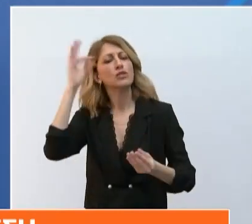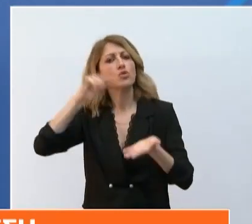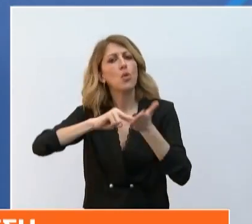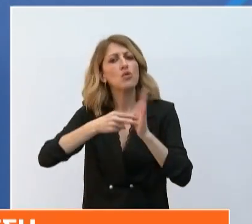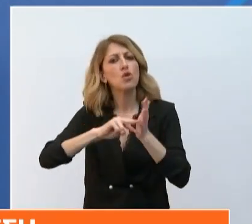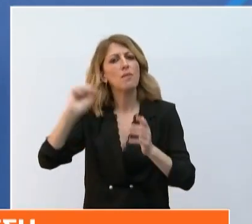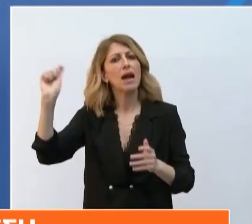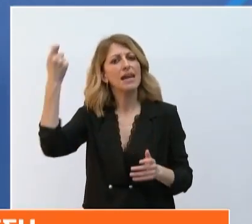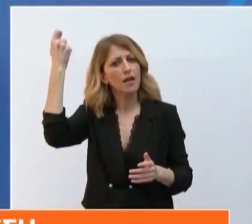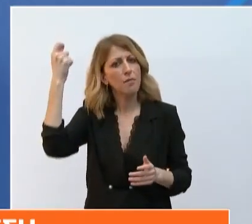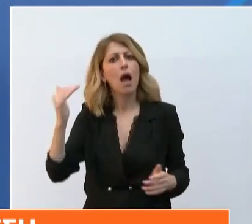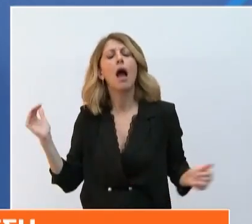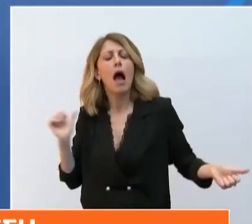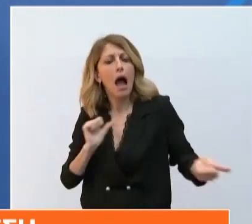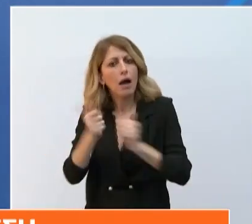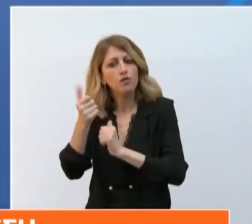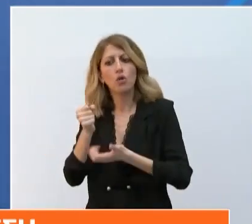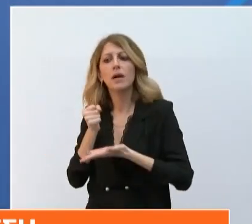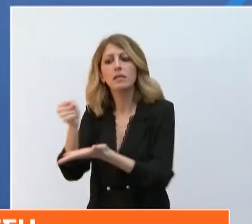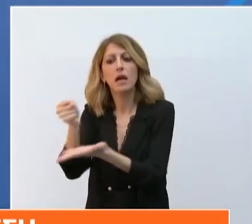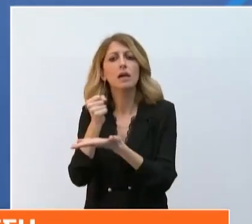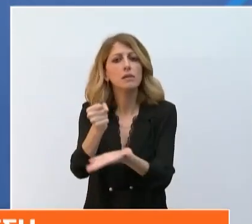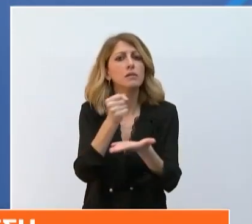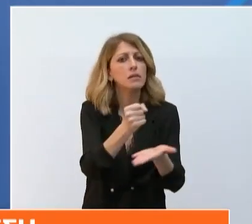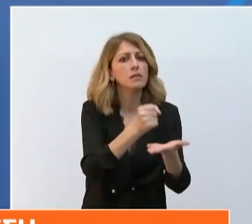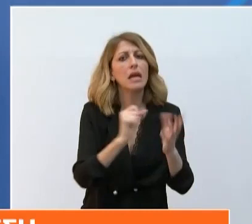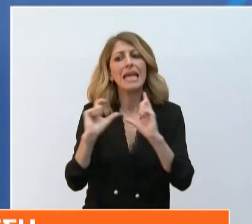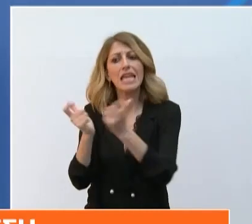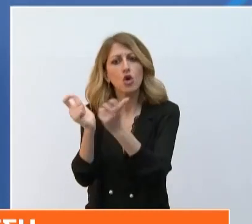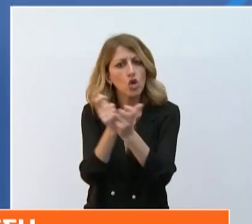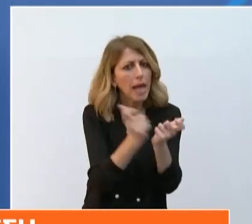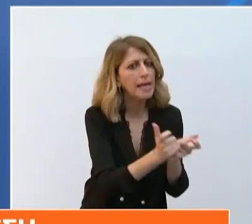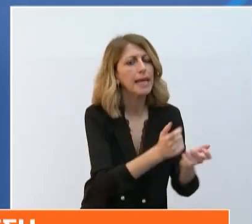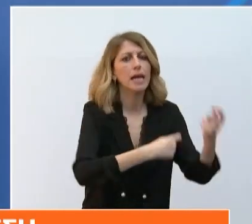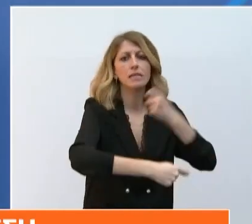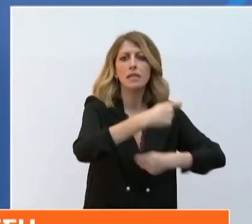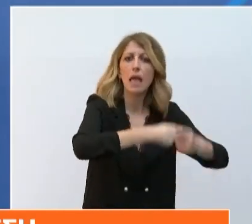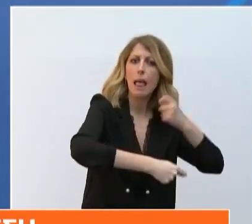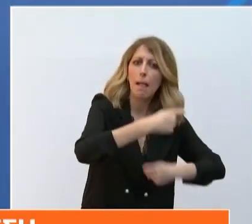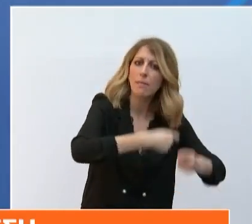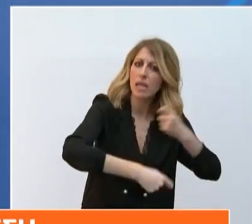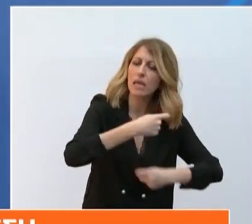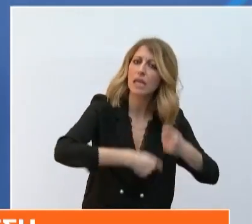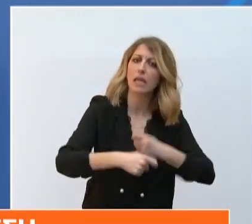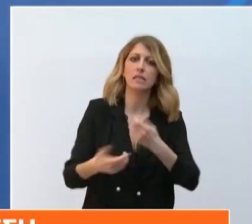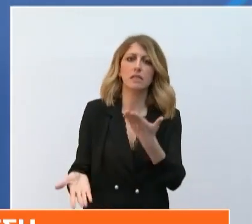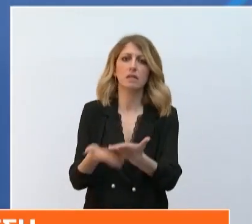οικοδομή. Στηρίζουμε πολλές ελληνικές επιχειρήσεις, κατά κανόνα μικρομεσαίες, οι οποίες ασχολούνται με τον κλάδο των αλουμινίων,